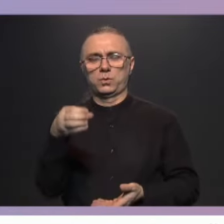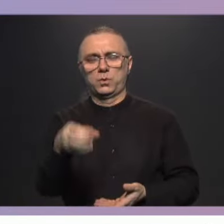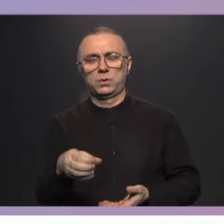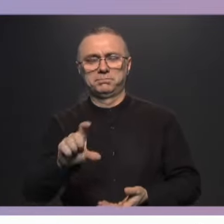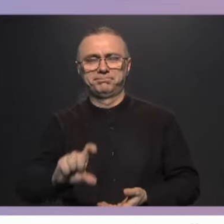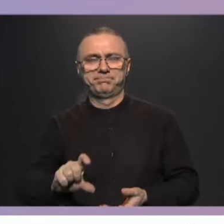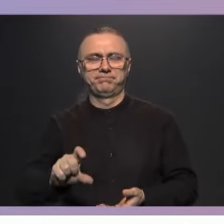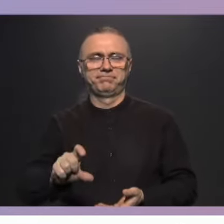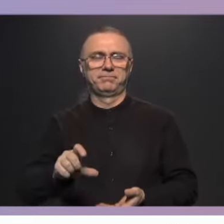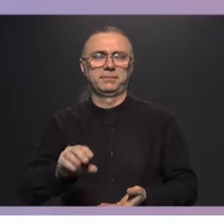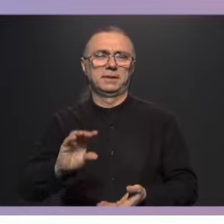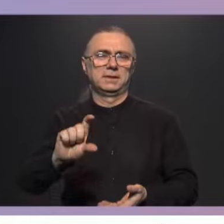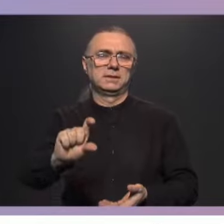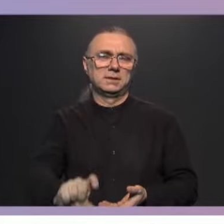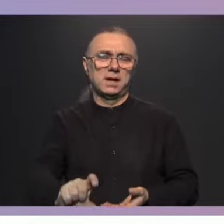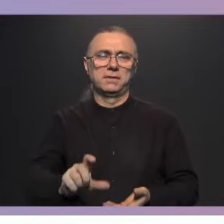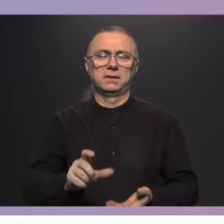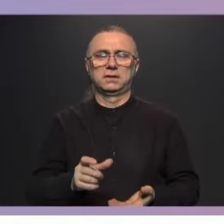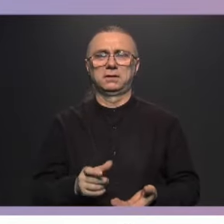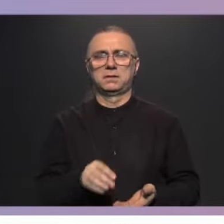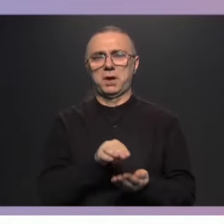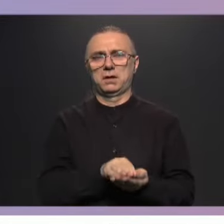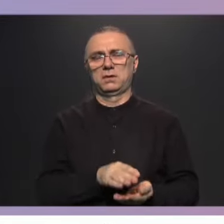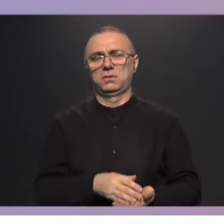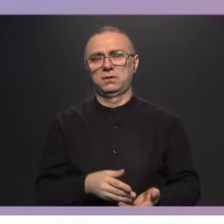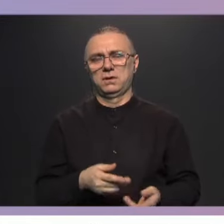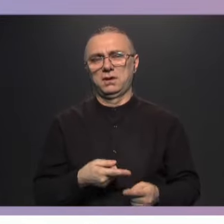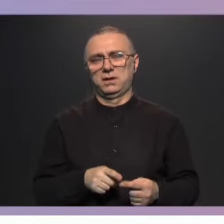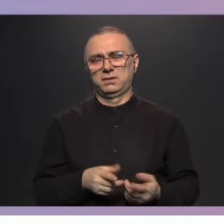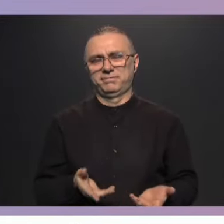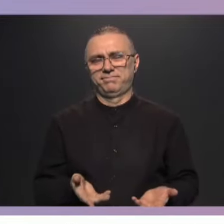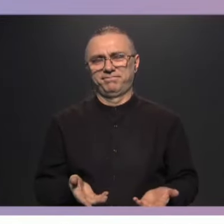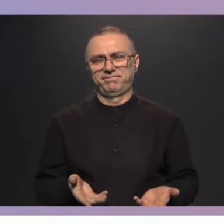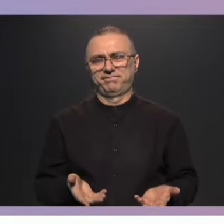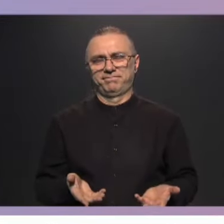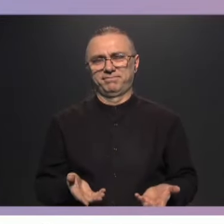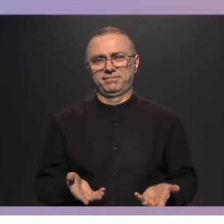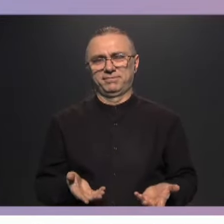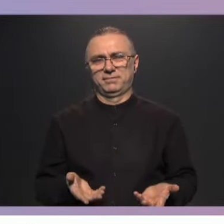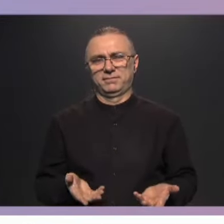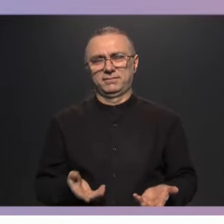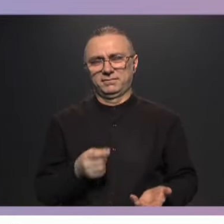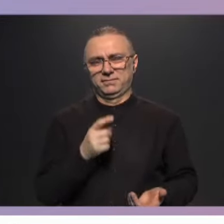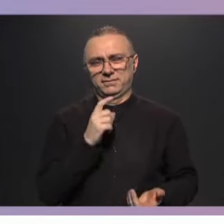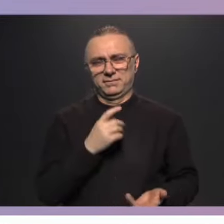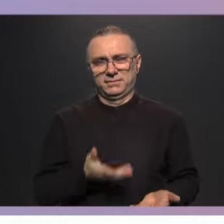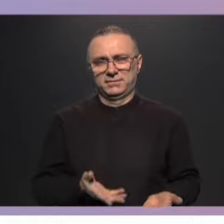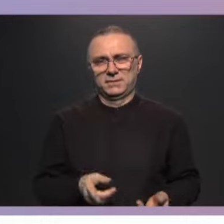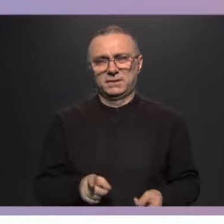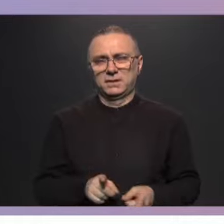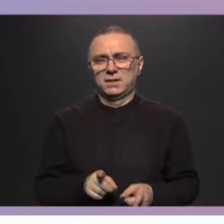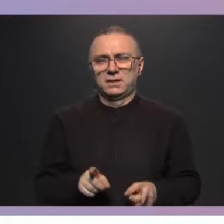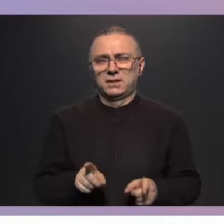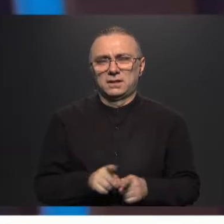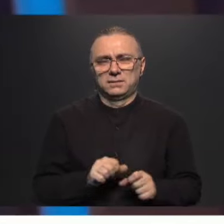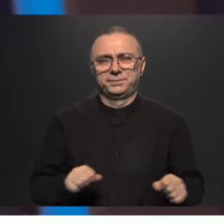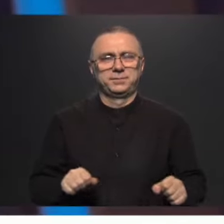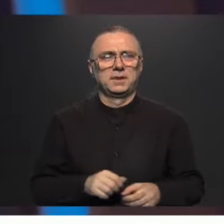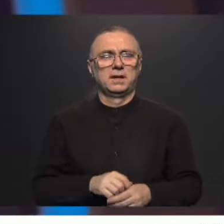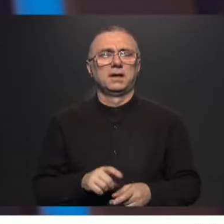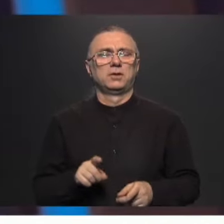вызывает недоумение и какой-то это гротеск. Да? Вот чтобы поминки не переросли в такое, подобное, да,